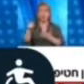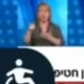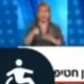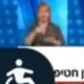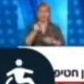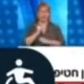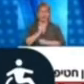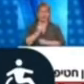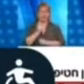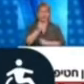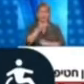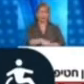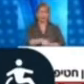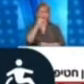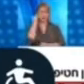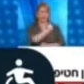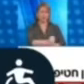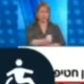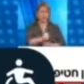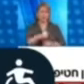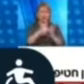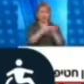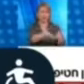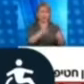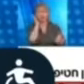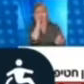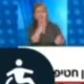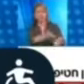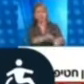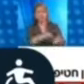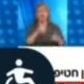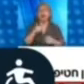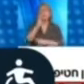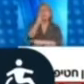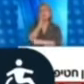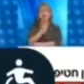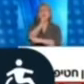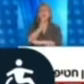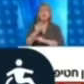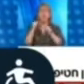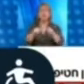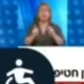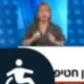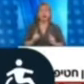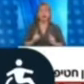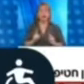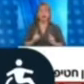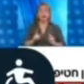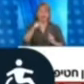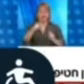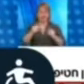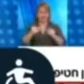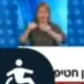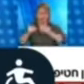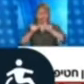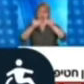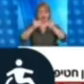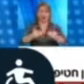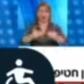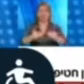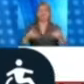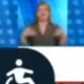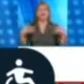בחדרים שלהם, אנחנו יודעים. למה לא העלו את הטנקים שנמצאו למעשה בעמדות אחריות לעמדות קדמיות? לא הקפיצו את